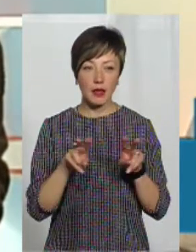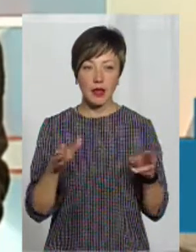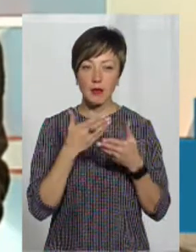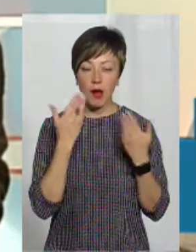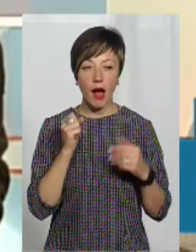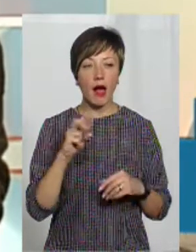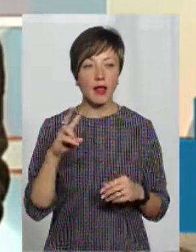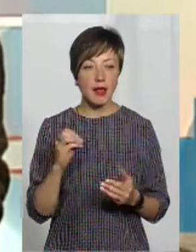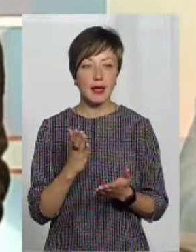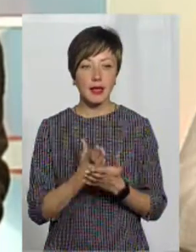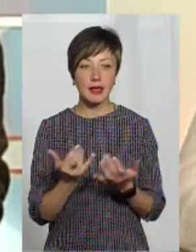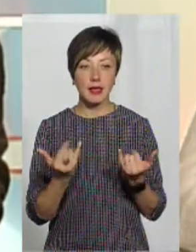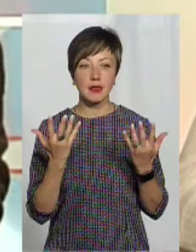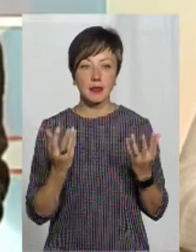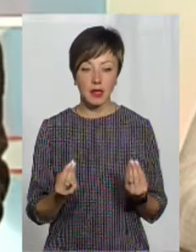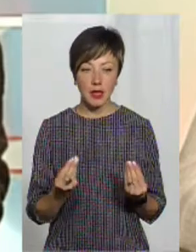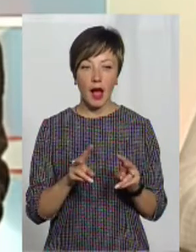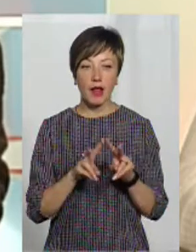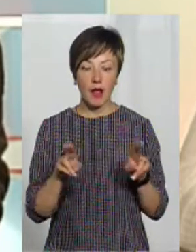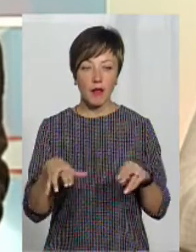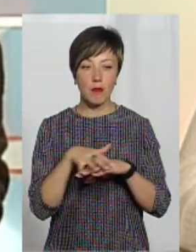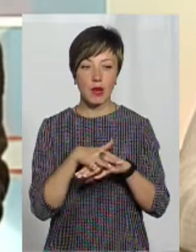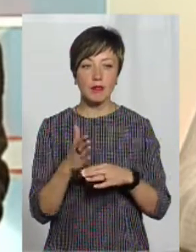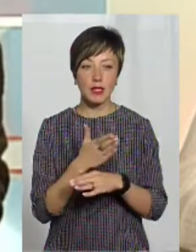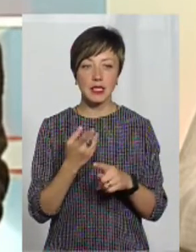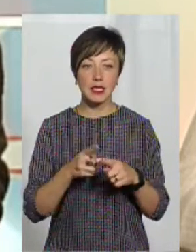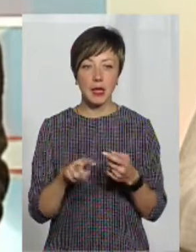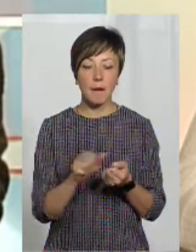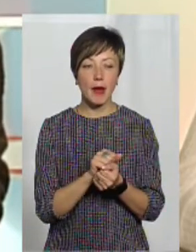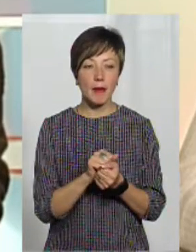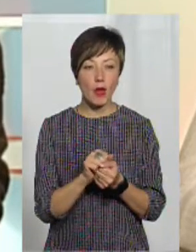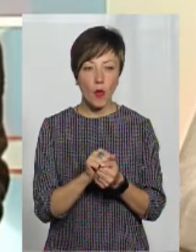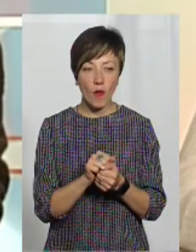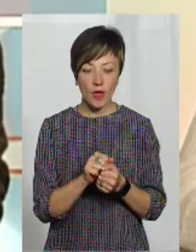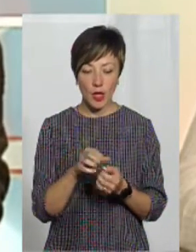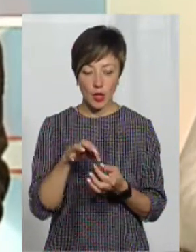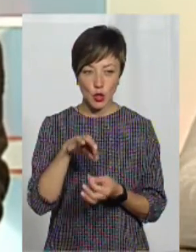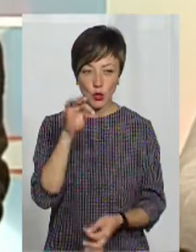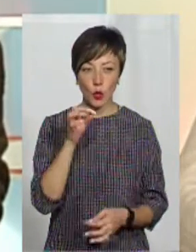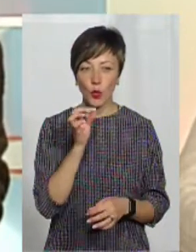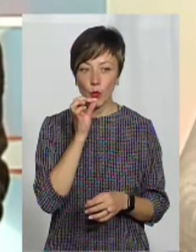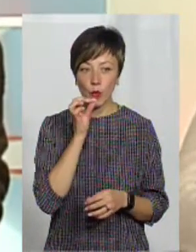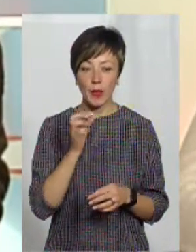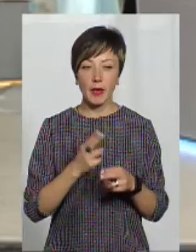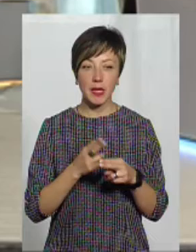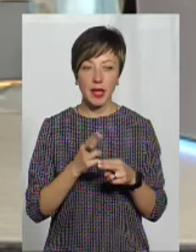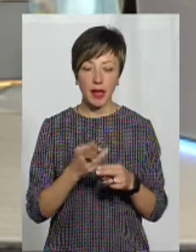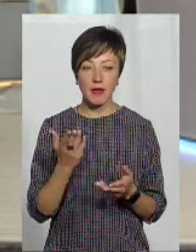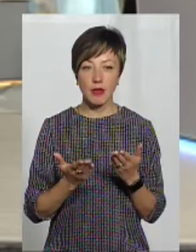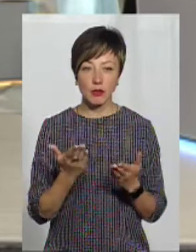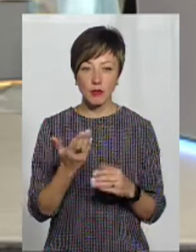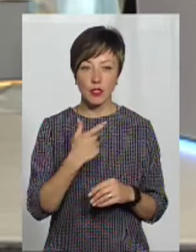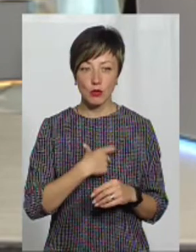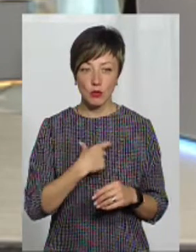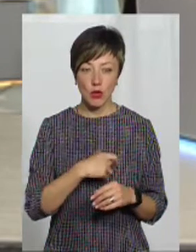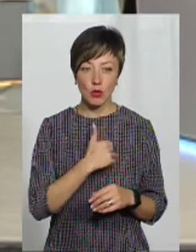аналогів, але є на даний момент аналоги, які в масовому виробництві, це паперові і металеві. Це якщо